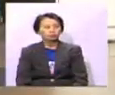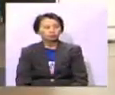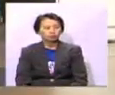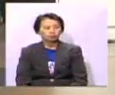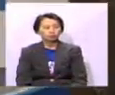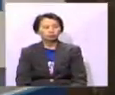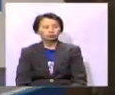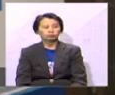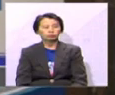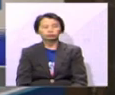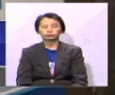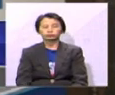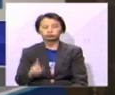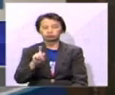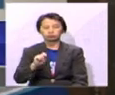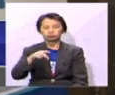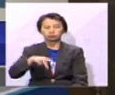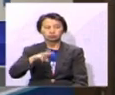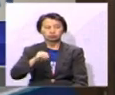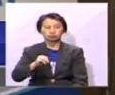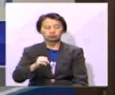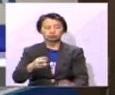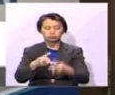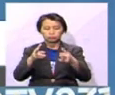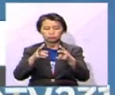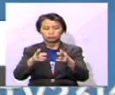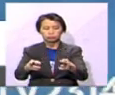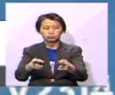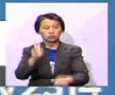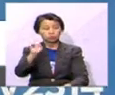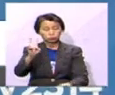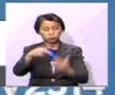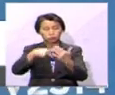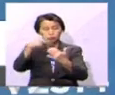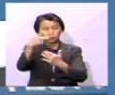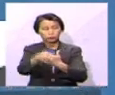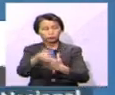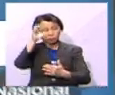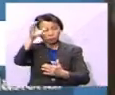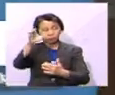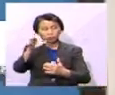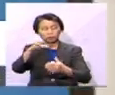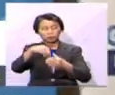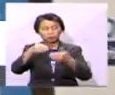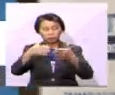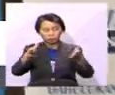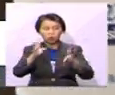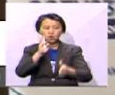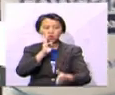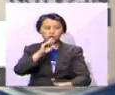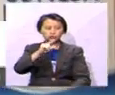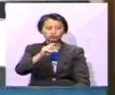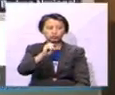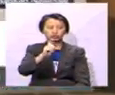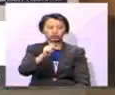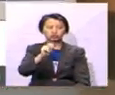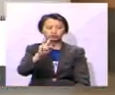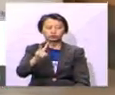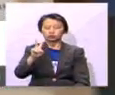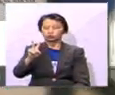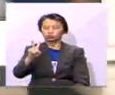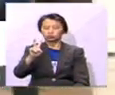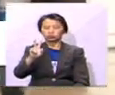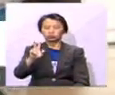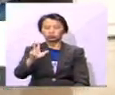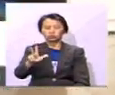Dan masih lagi di Johor, Timbalan Perdana Menteri turut merasmikan siri 2 program konsep Get Out the Voters GOTV 2314